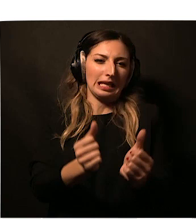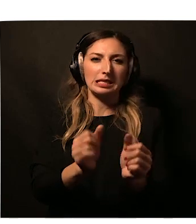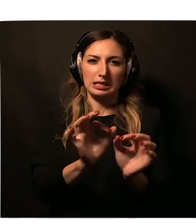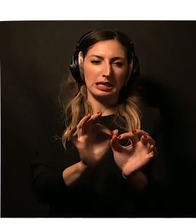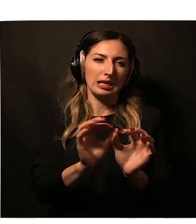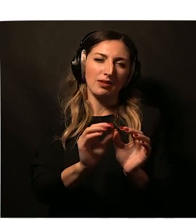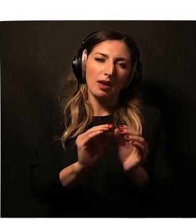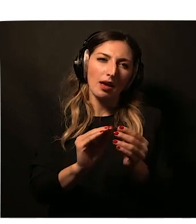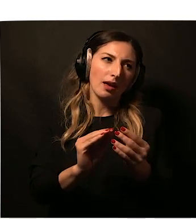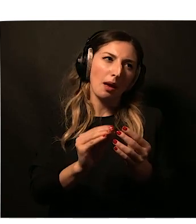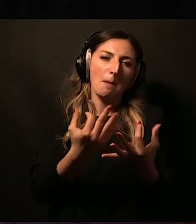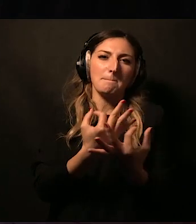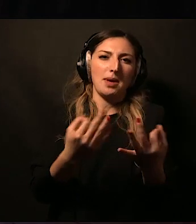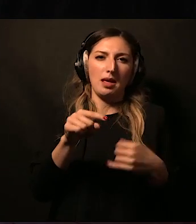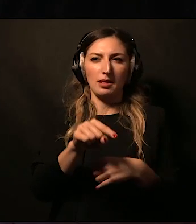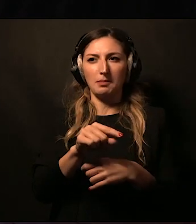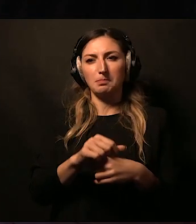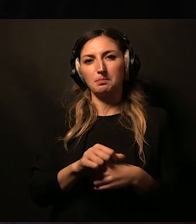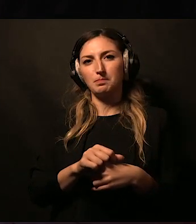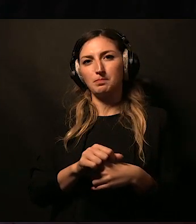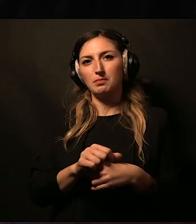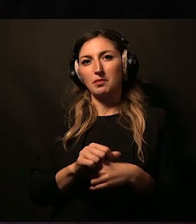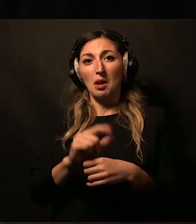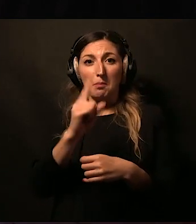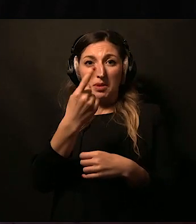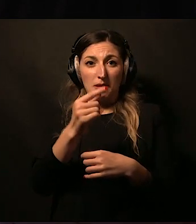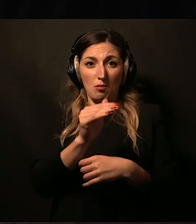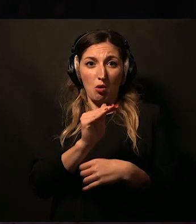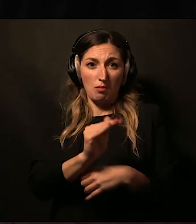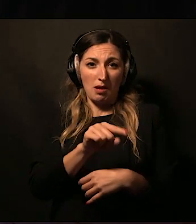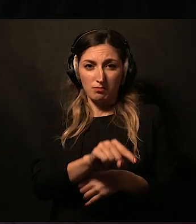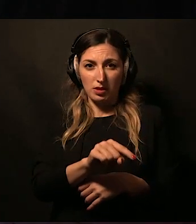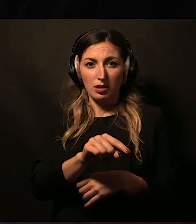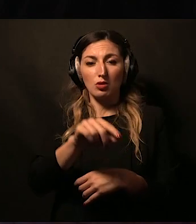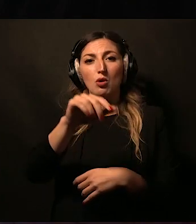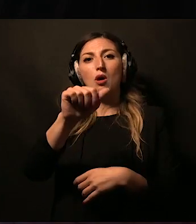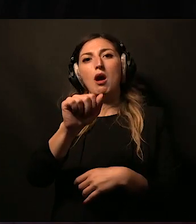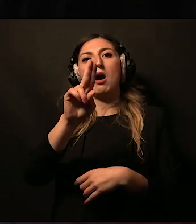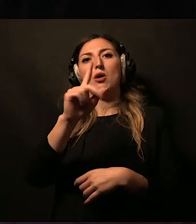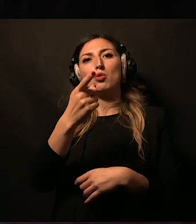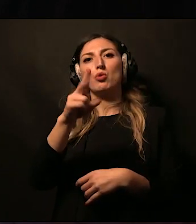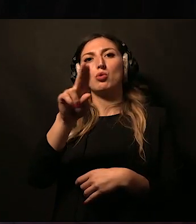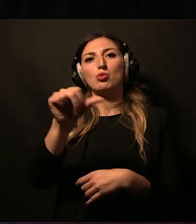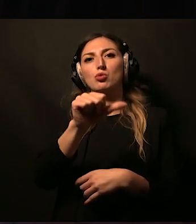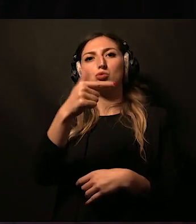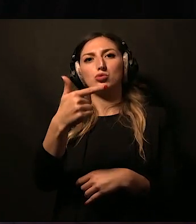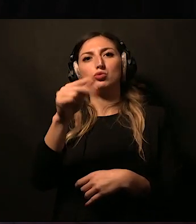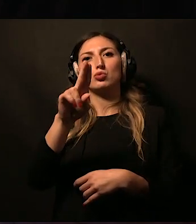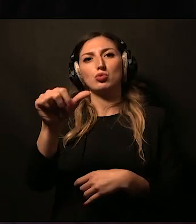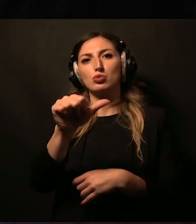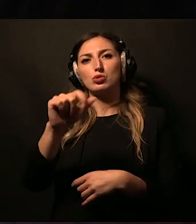definiti il primo che incontriamo è Augustus gl bambino enormemente